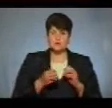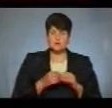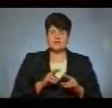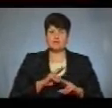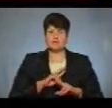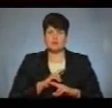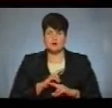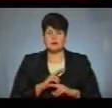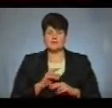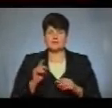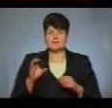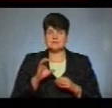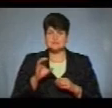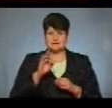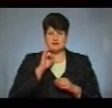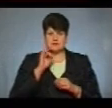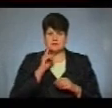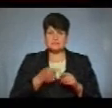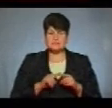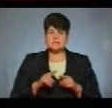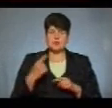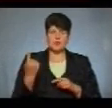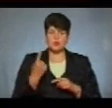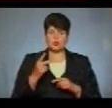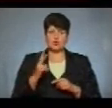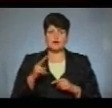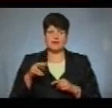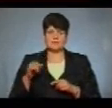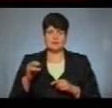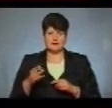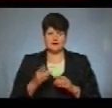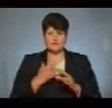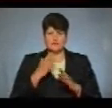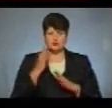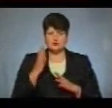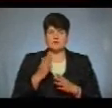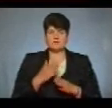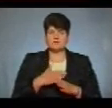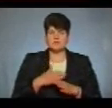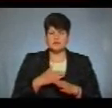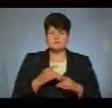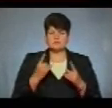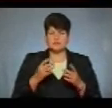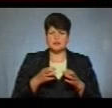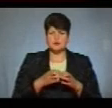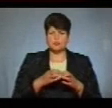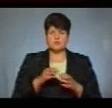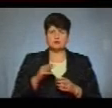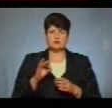відмирання синьо-зелених, це одноклітинні водорості, виділяється велика група